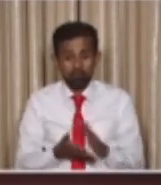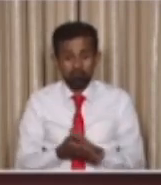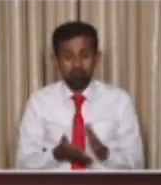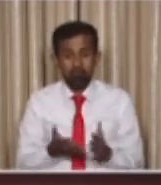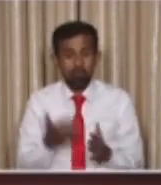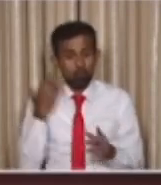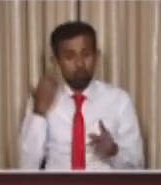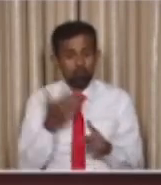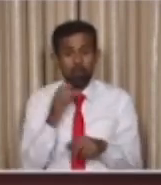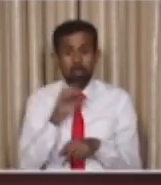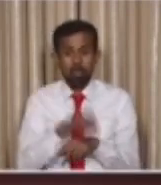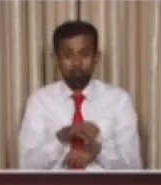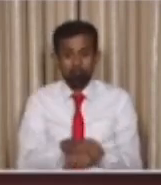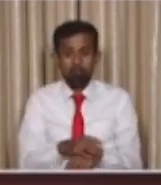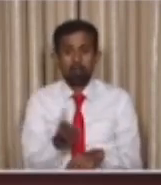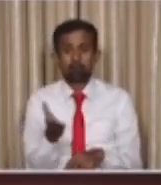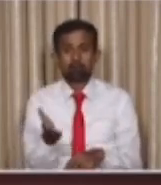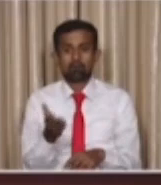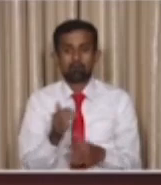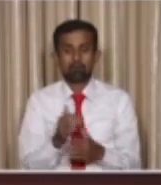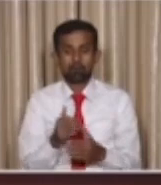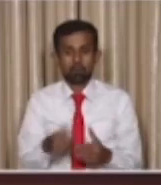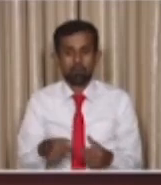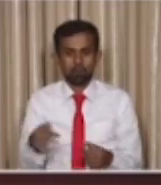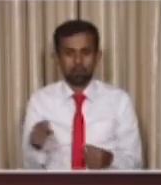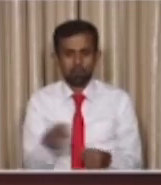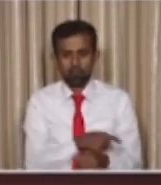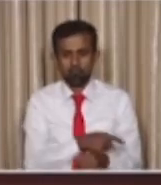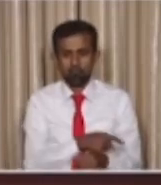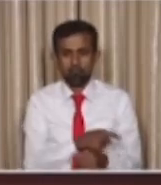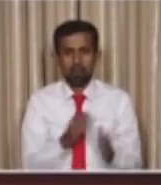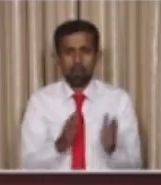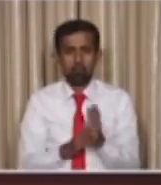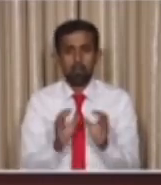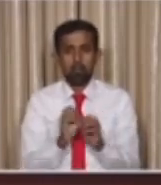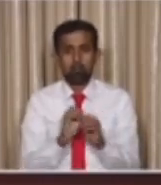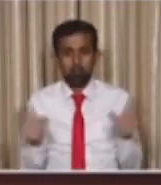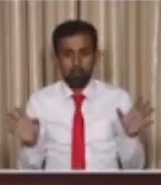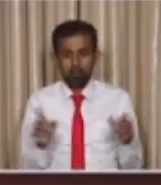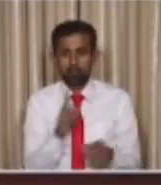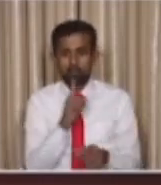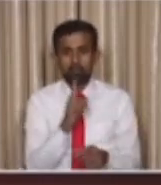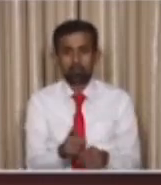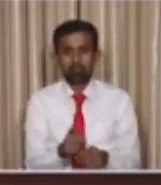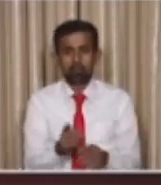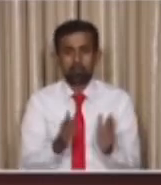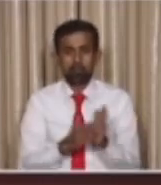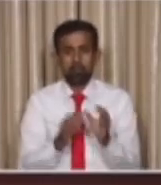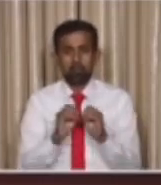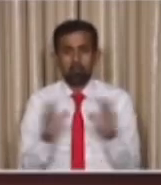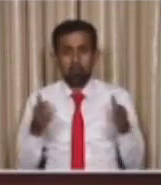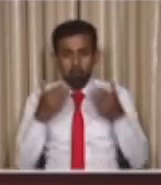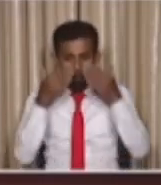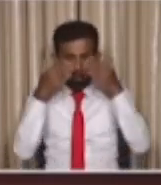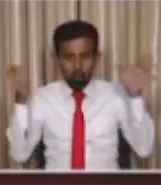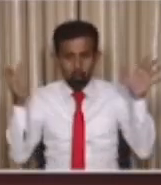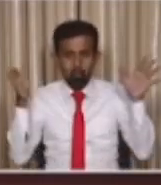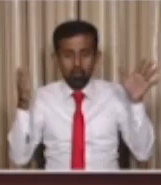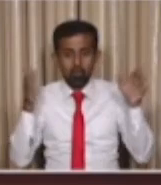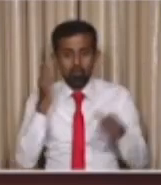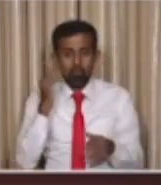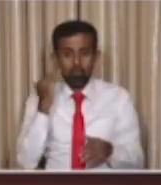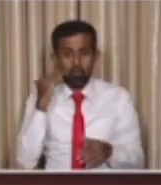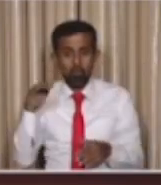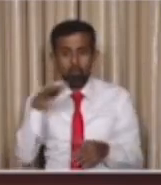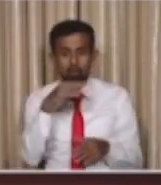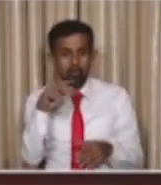දේවල් අනාවරණය වෙනවා. මේ දවස්වල නම් මේවා මාධ්‍ය මගිනුත් කියවෙනවා. ඒවා මාධ්‍යට විවෘත කරලා තියෙන නිසා මිනිස්සු මේවා